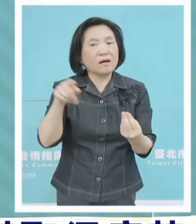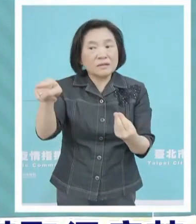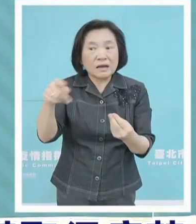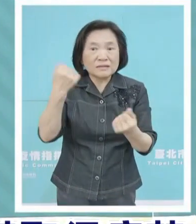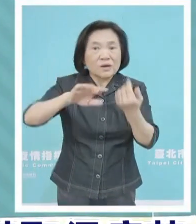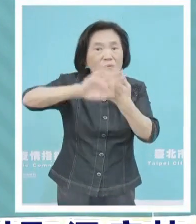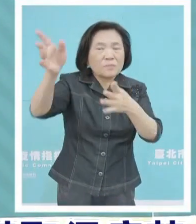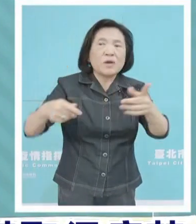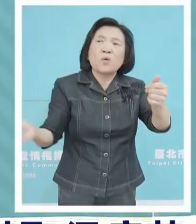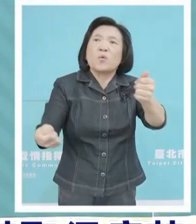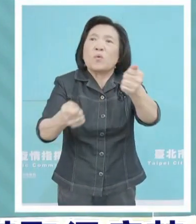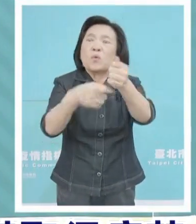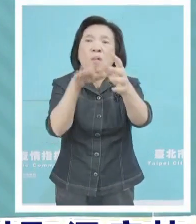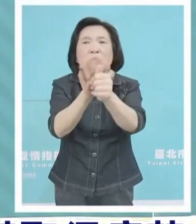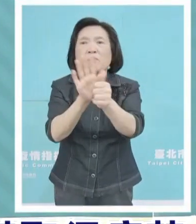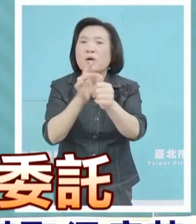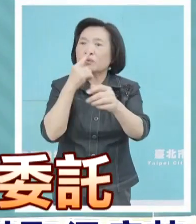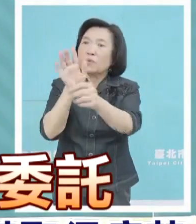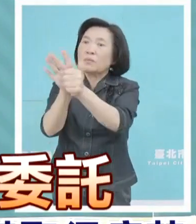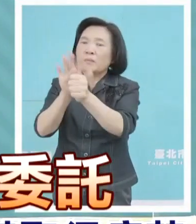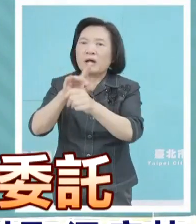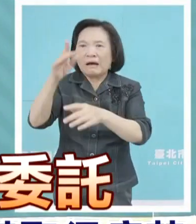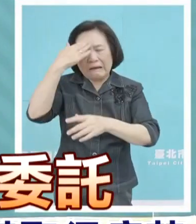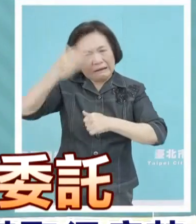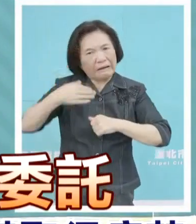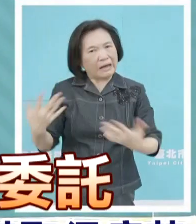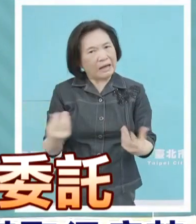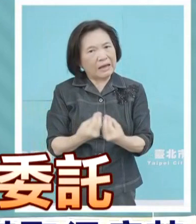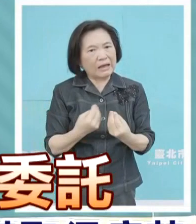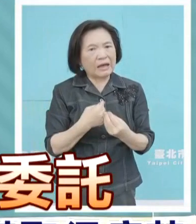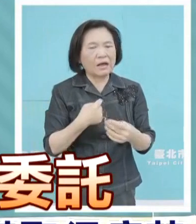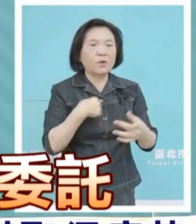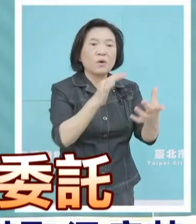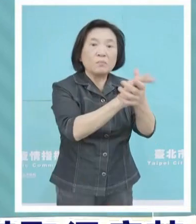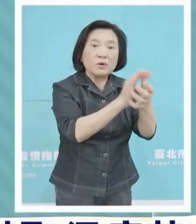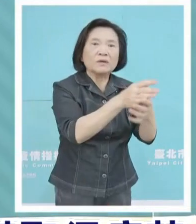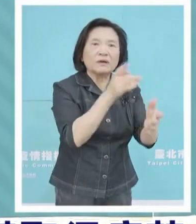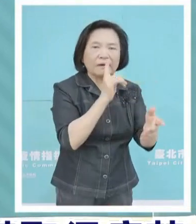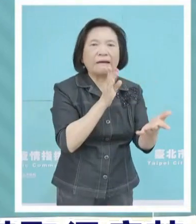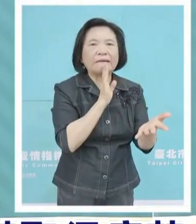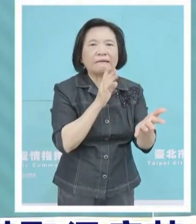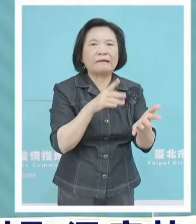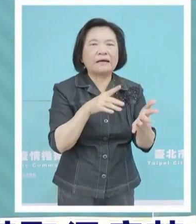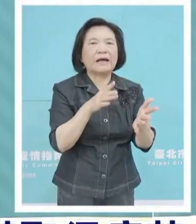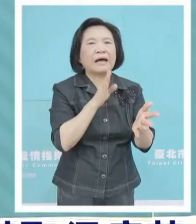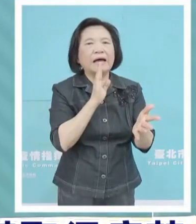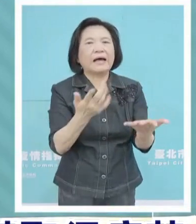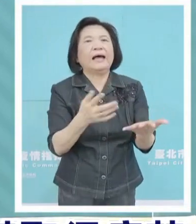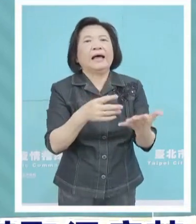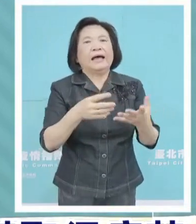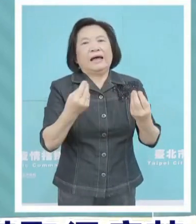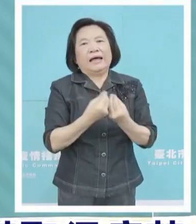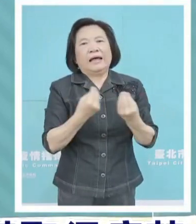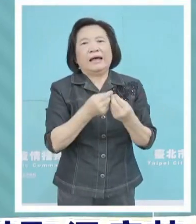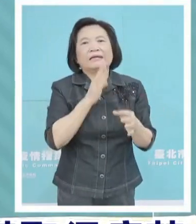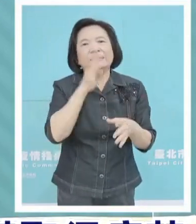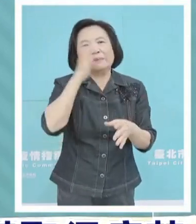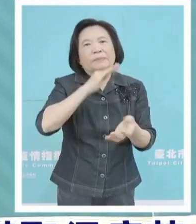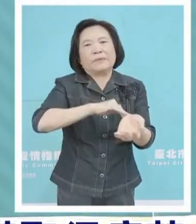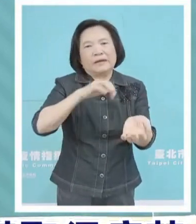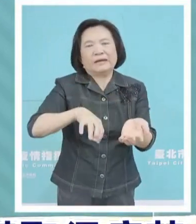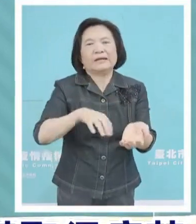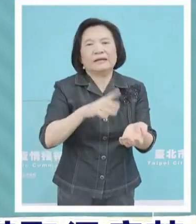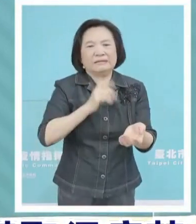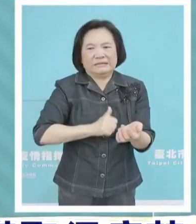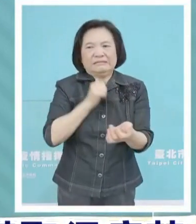害死我。我的朋友就说，市诊所对不起市政府的委托，和珊珊没有关系。所以结论就